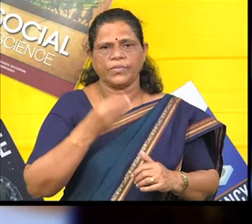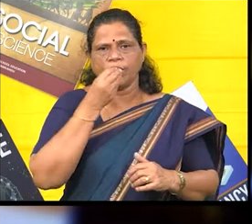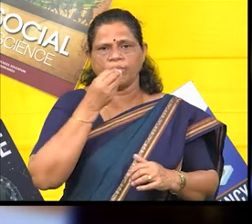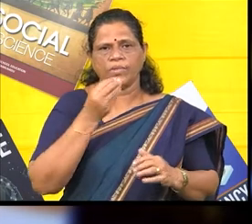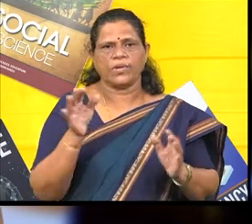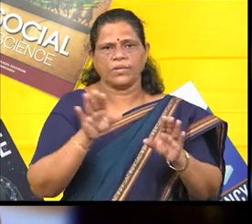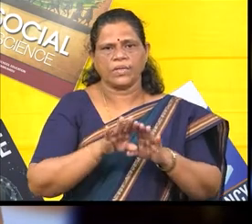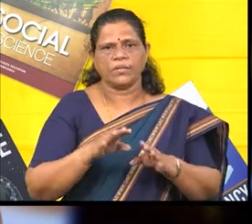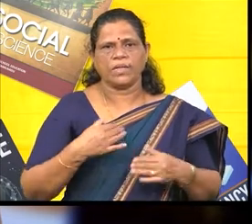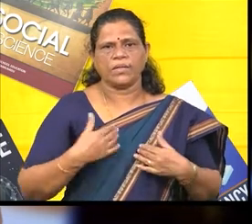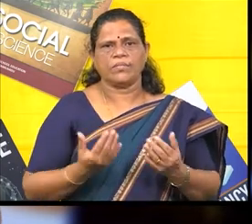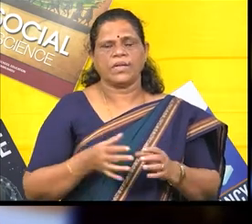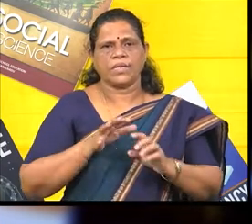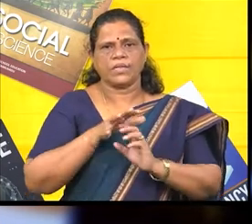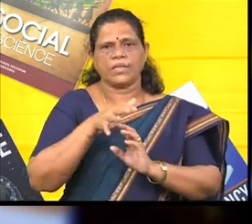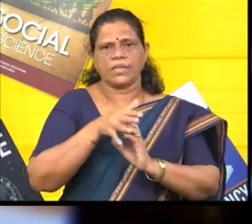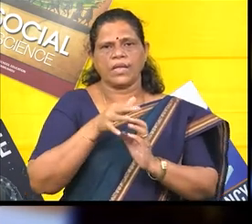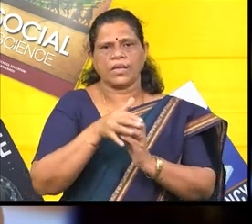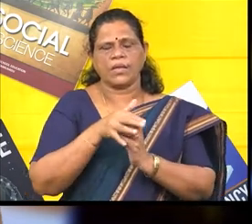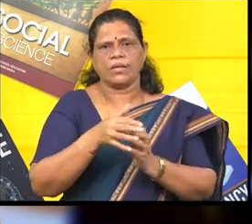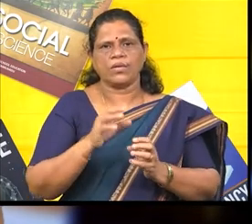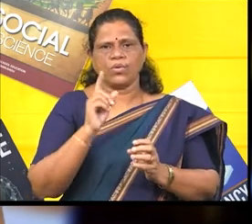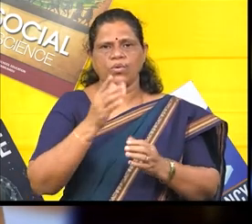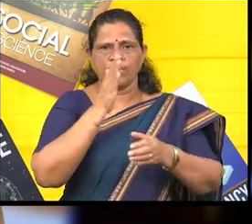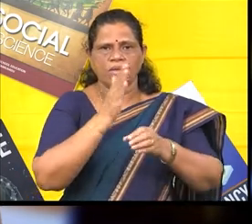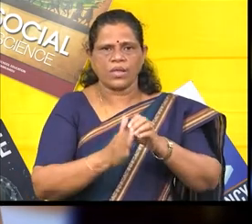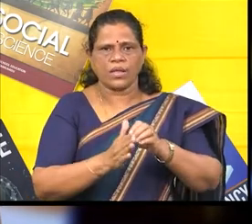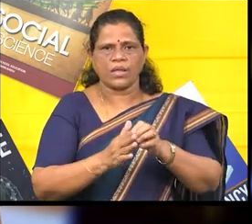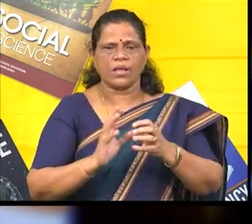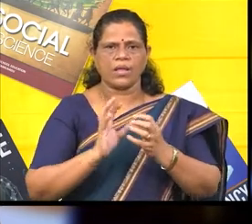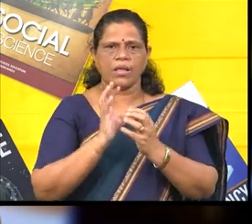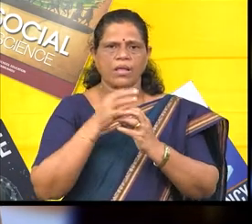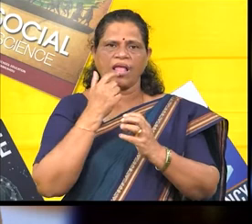வைக்கிறோம் உணவுப் பொருட்களை. இப்போ நம்ம வீட்லேயே தேங்காய் பயன்படுத்துகிறோம், ஒரு தேங்காய் உடைச்சோமா